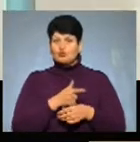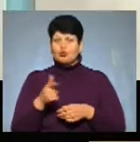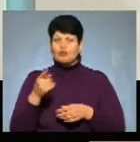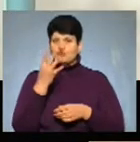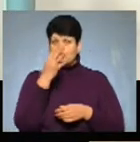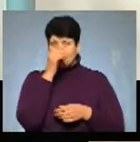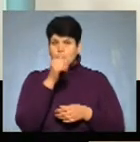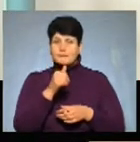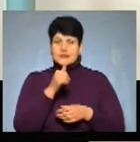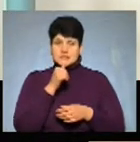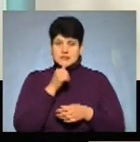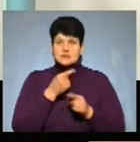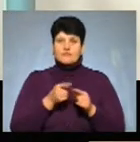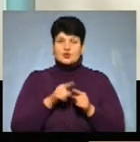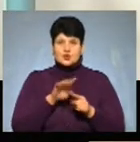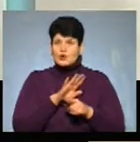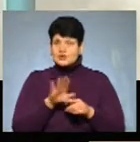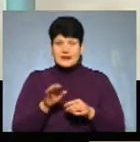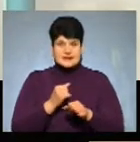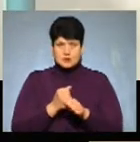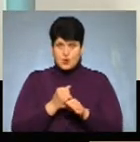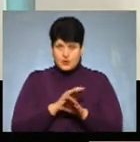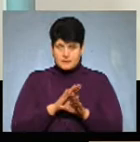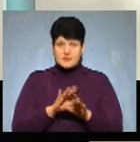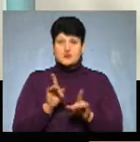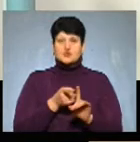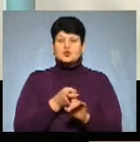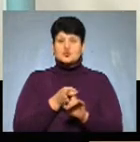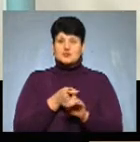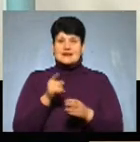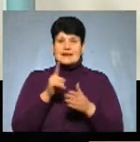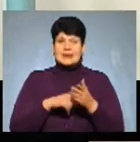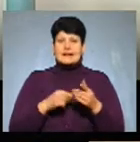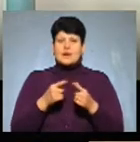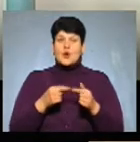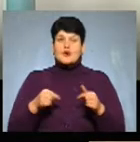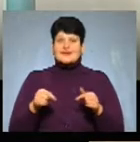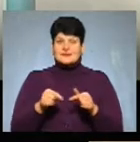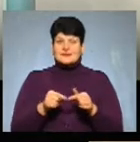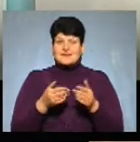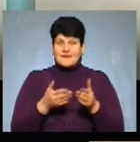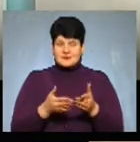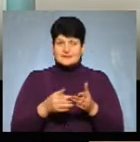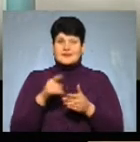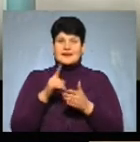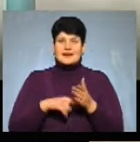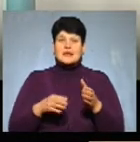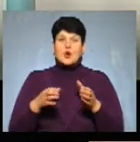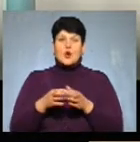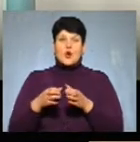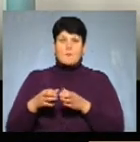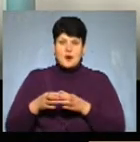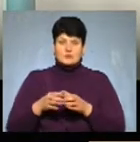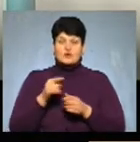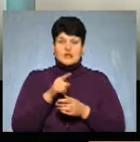впродовж 4 місяців цього не зроблять, а що стосується релігійних організацій, релігійних громад,